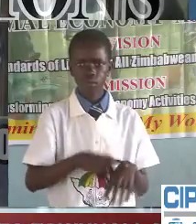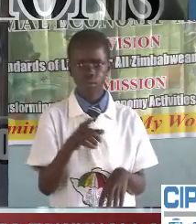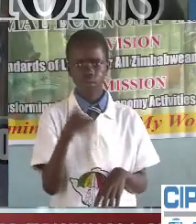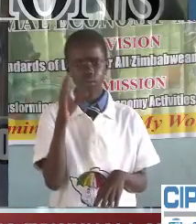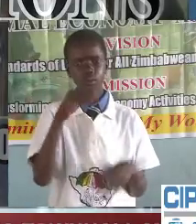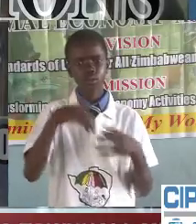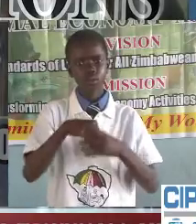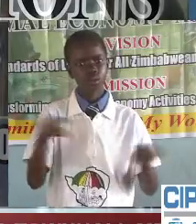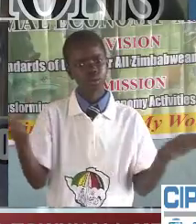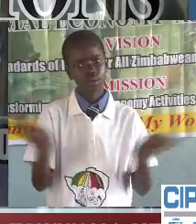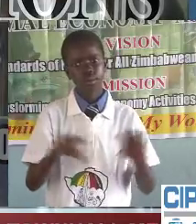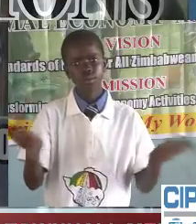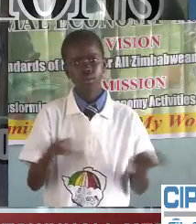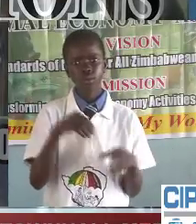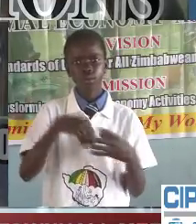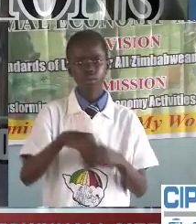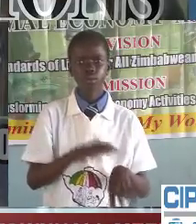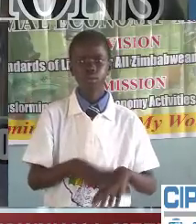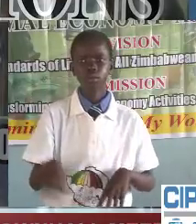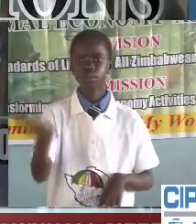kuma local businesses emuno.